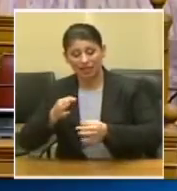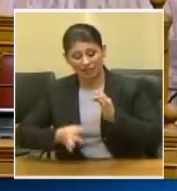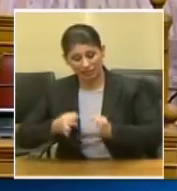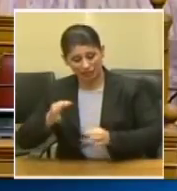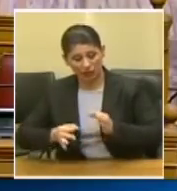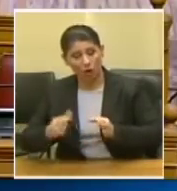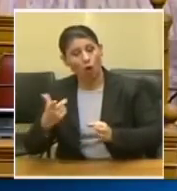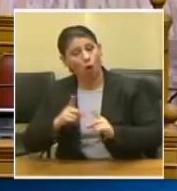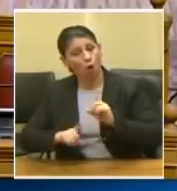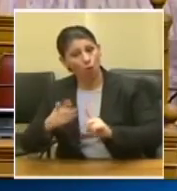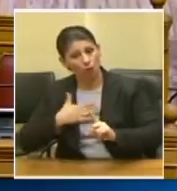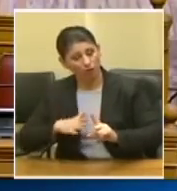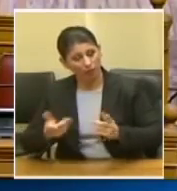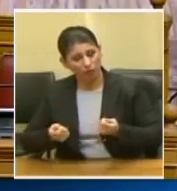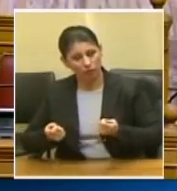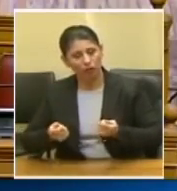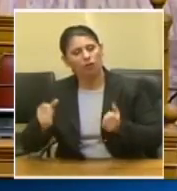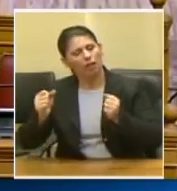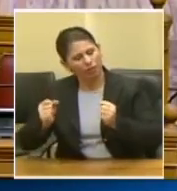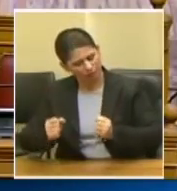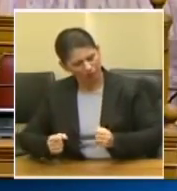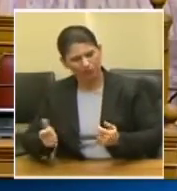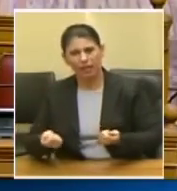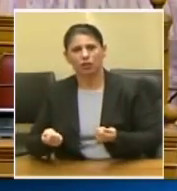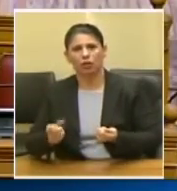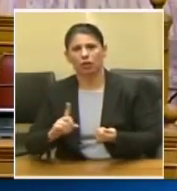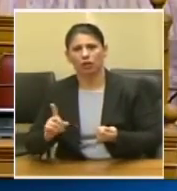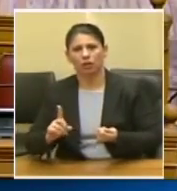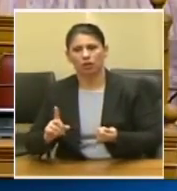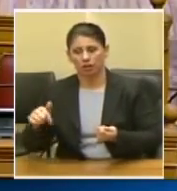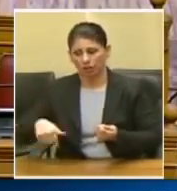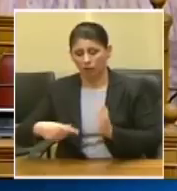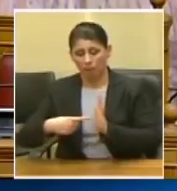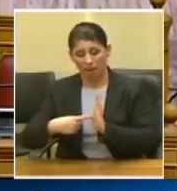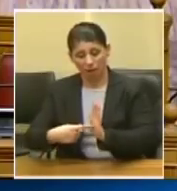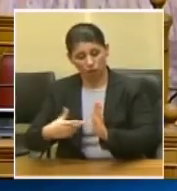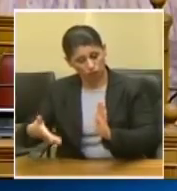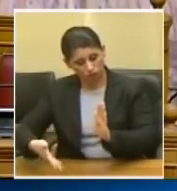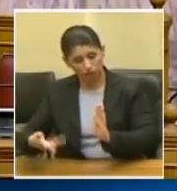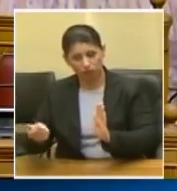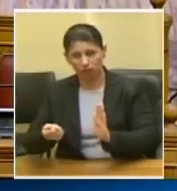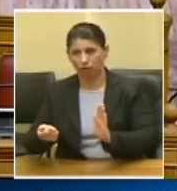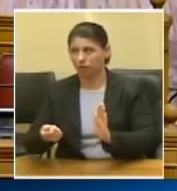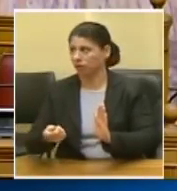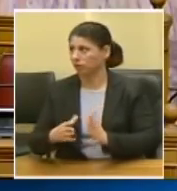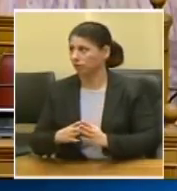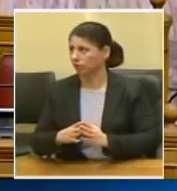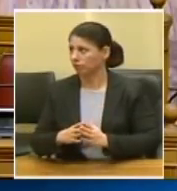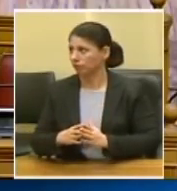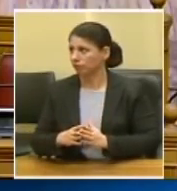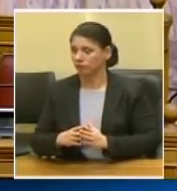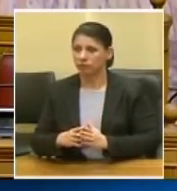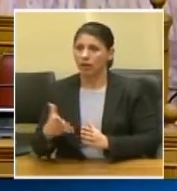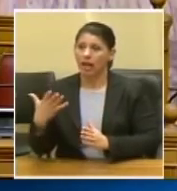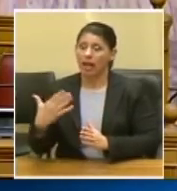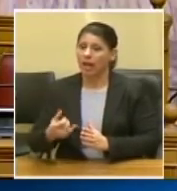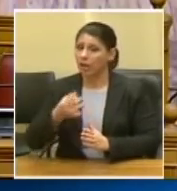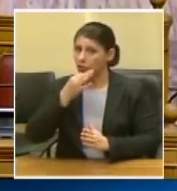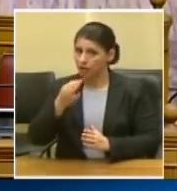την αίθουσα και όχι πάντως εδώ και παρουσία μου. Τώρα, έχω να επισημάνω προς τον όλοι